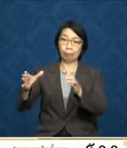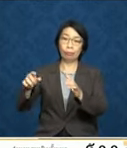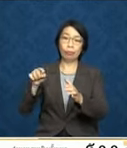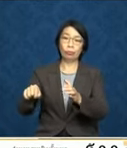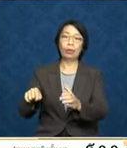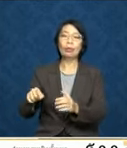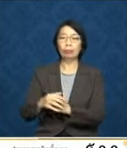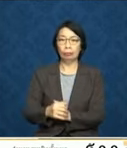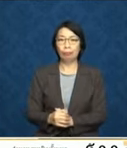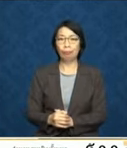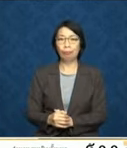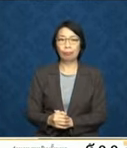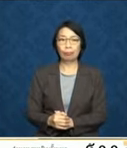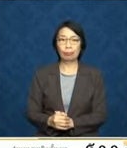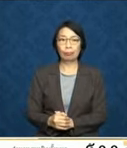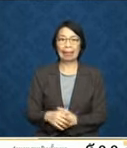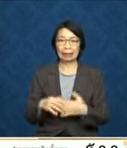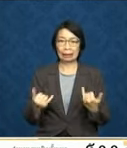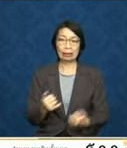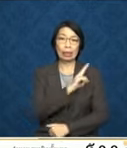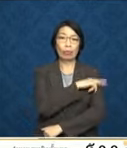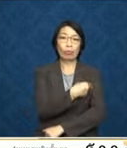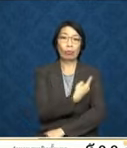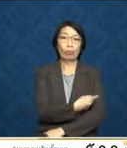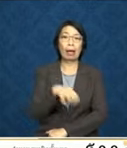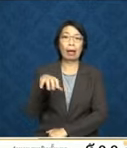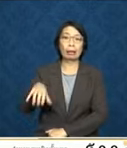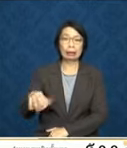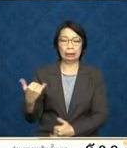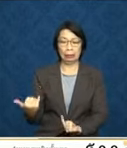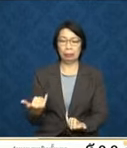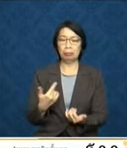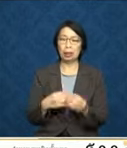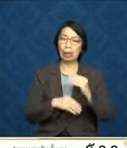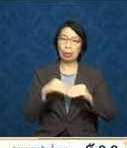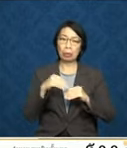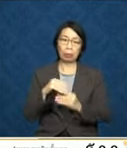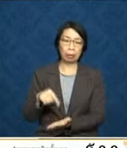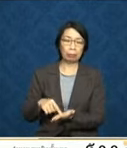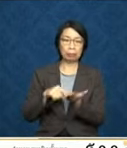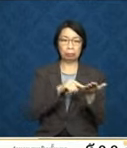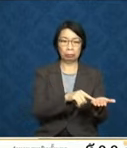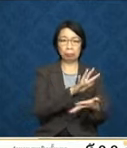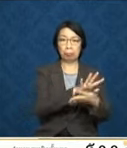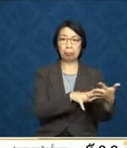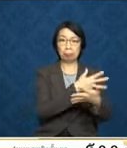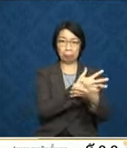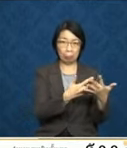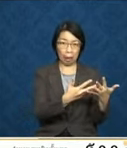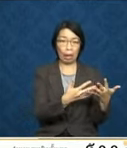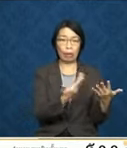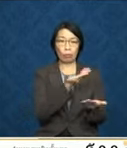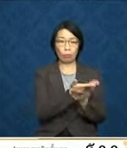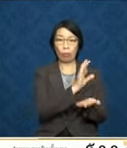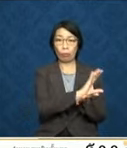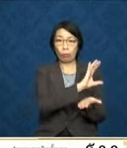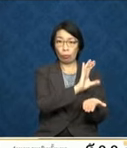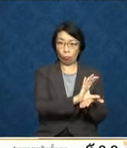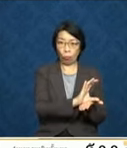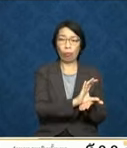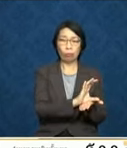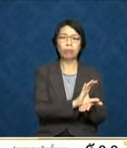พยาบาลหนองบ่อแดงเนื่องจากโรงพยาบาลหนองบ่อแดงได้นำเสนอโครงการนี้เข้าแผนการจัดสรรงบประมาณโครงการ